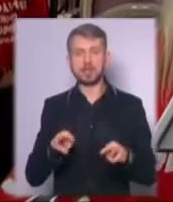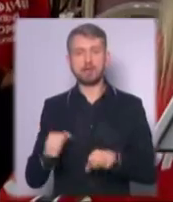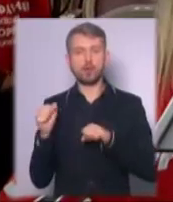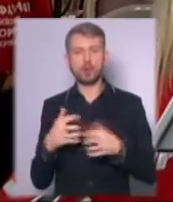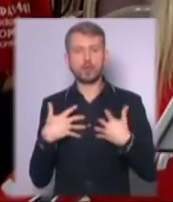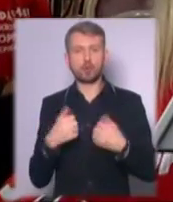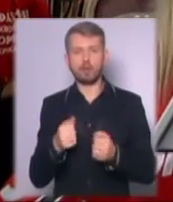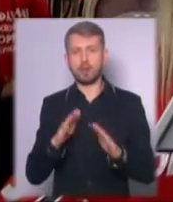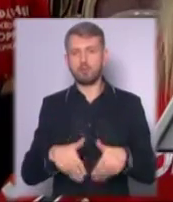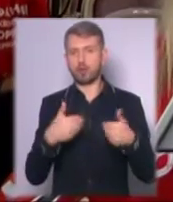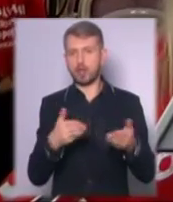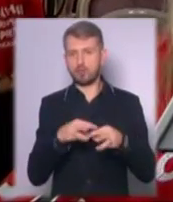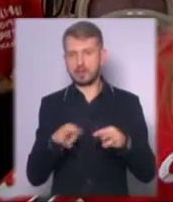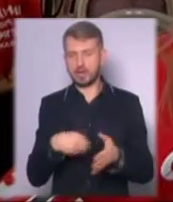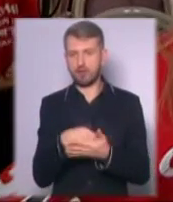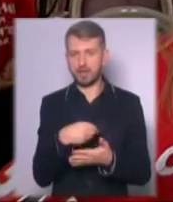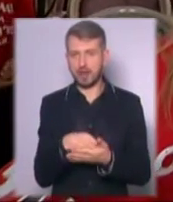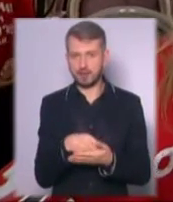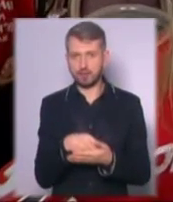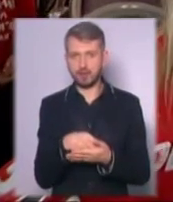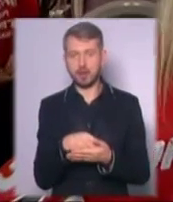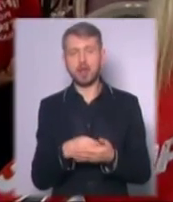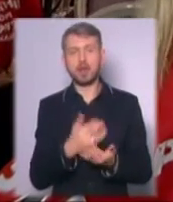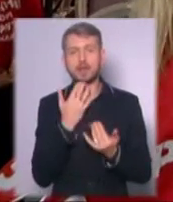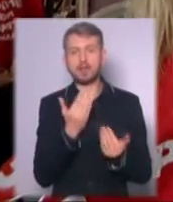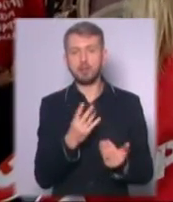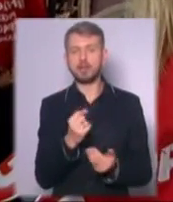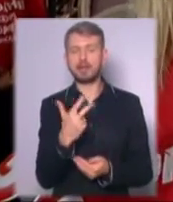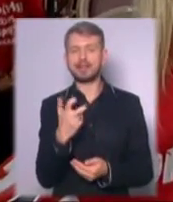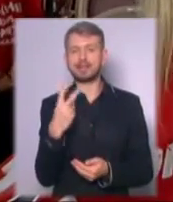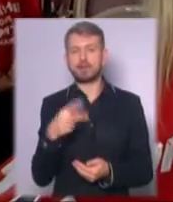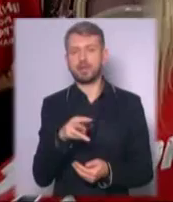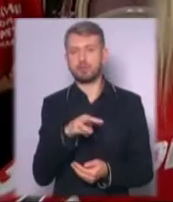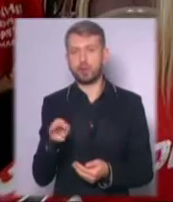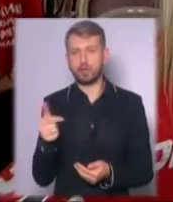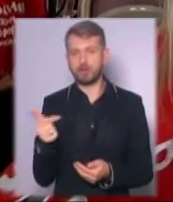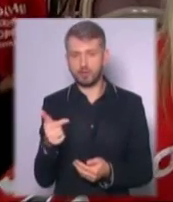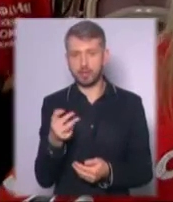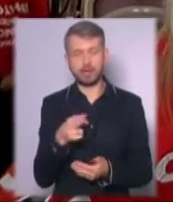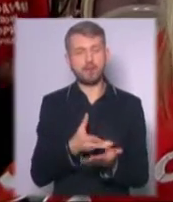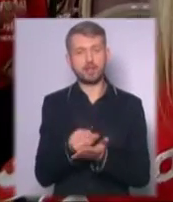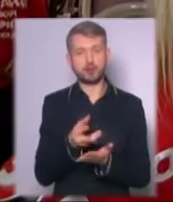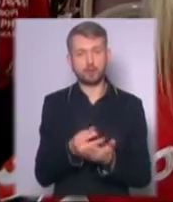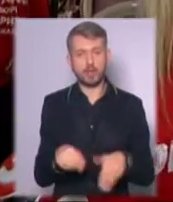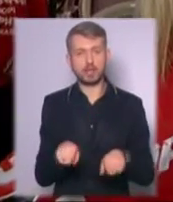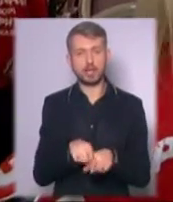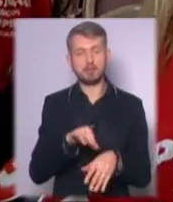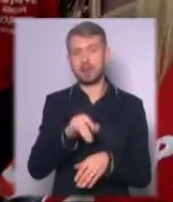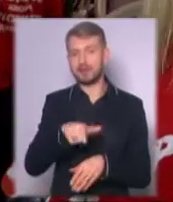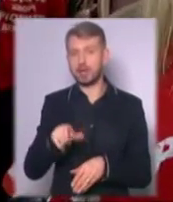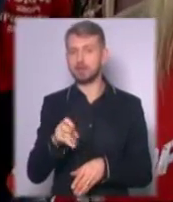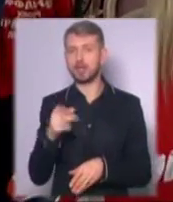здоров'я подало до Міністерства фінансів запит на 320 мільйонів гривень для фінансування таких пацієнтів